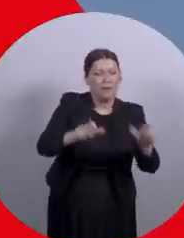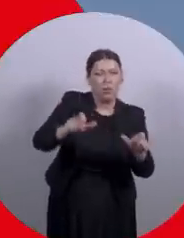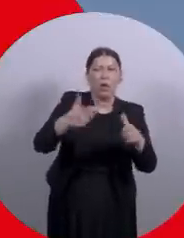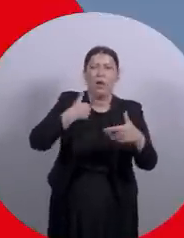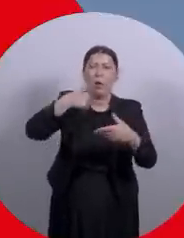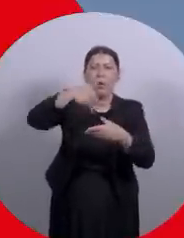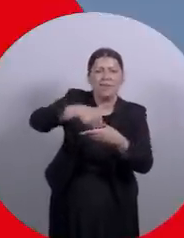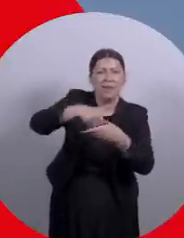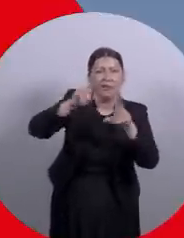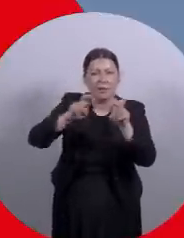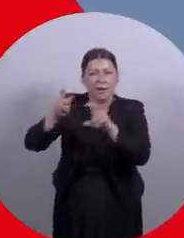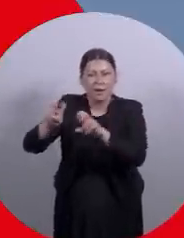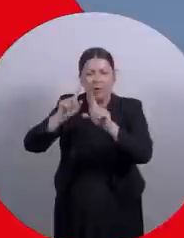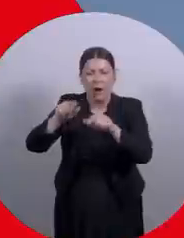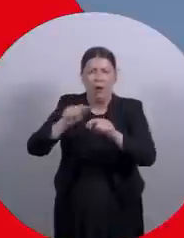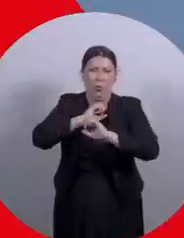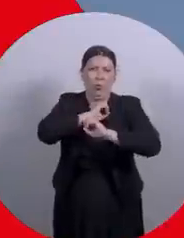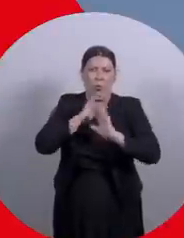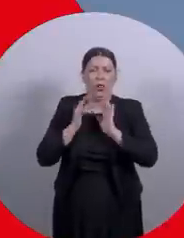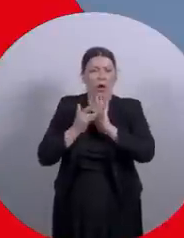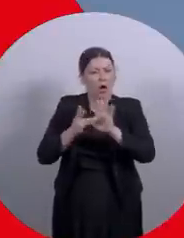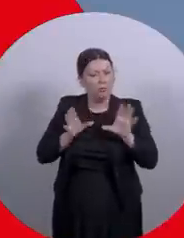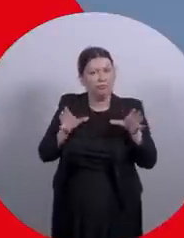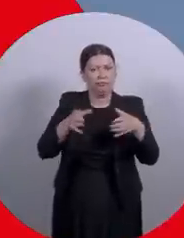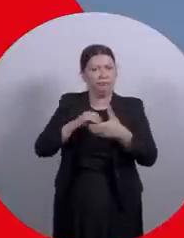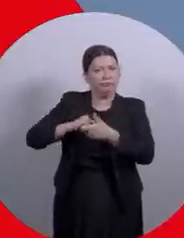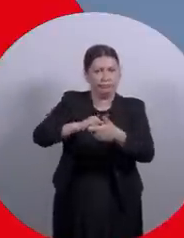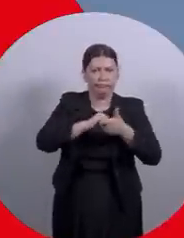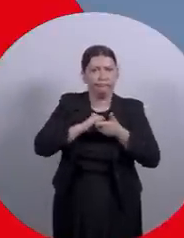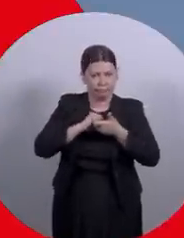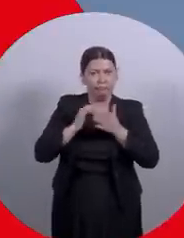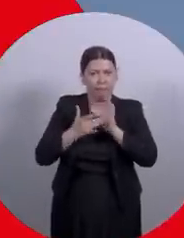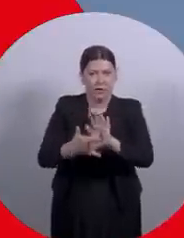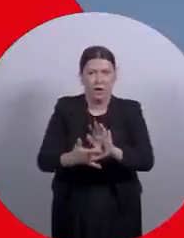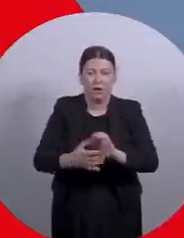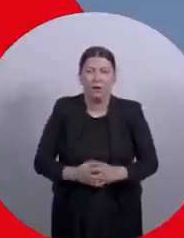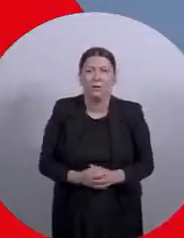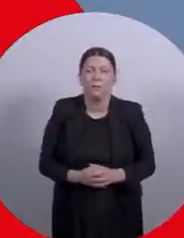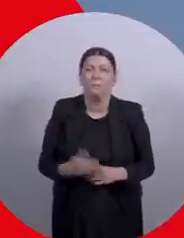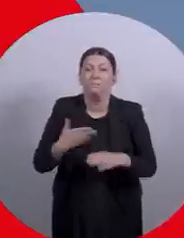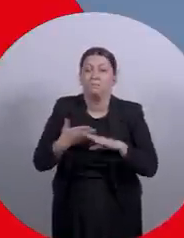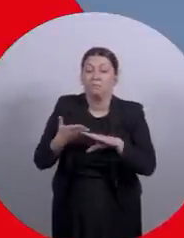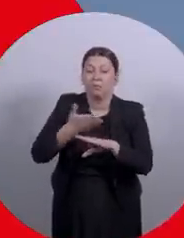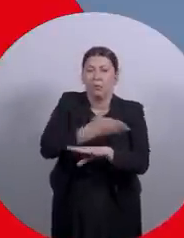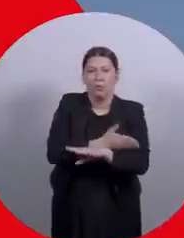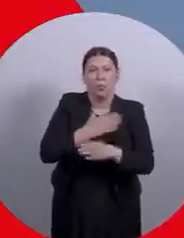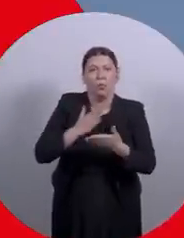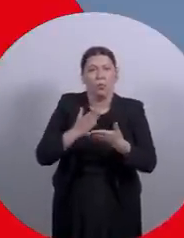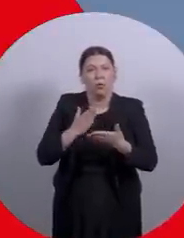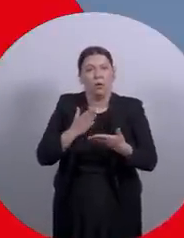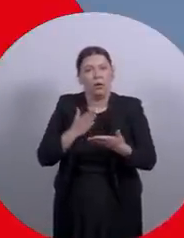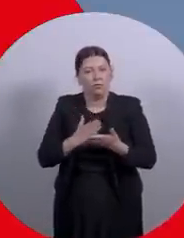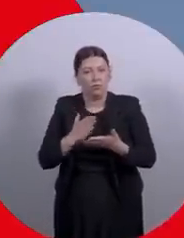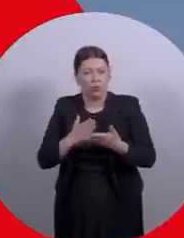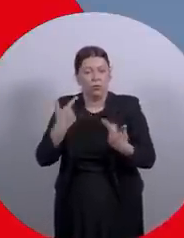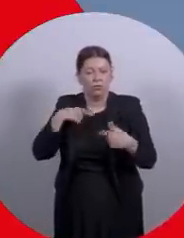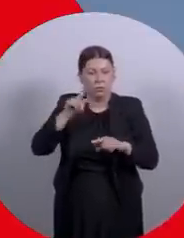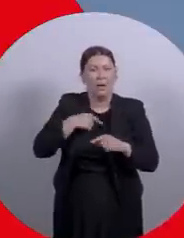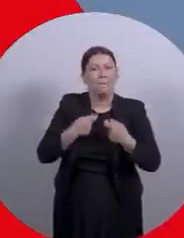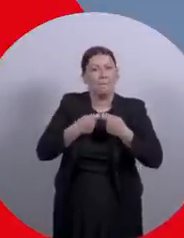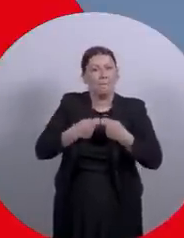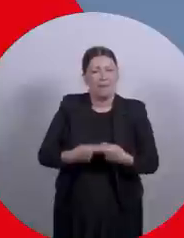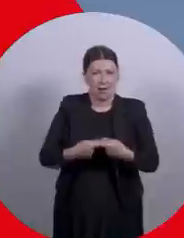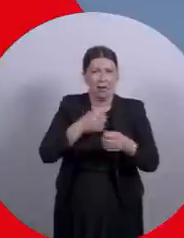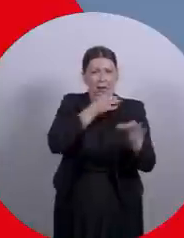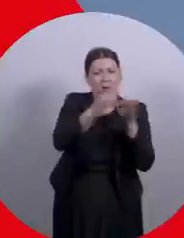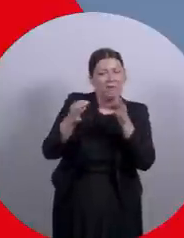repräsentieren und ich habe das schon davor gesagt auch nach der Mitglieder nach dem Ergebnis der